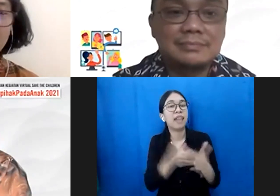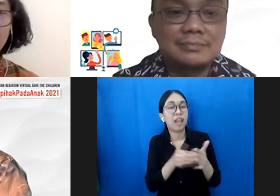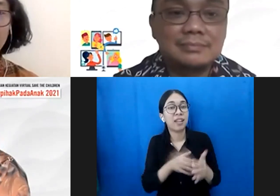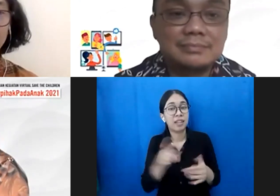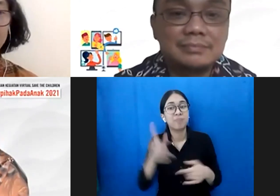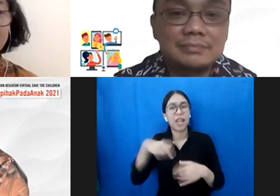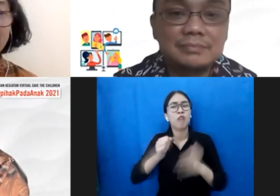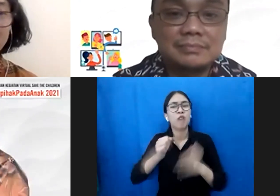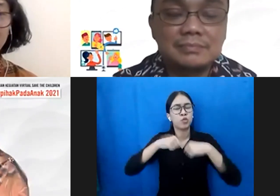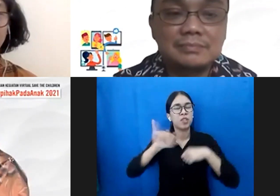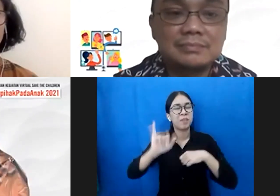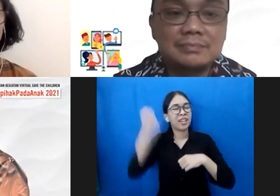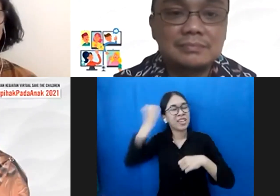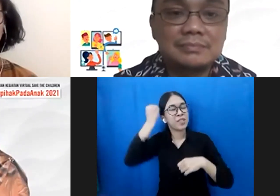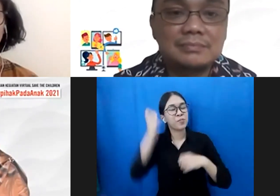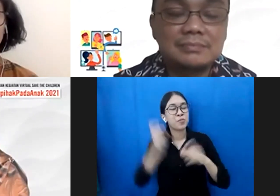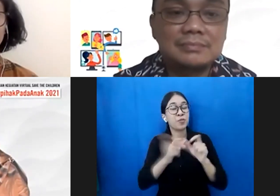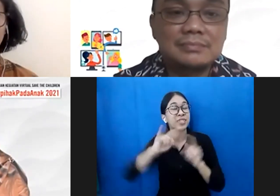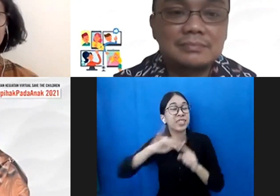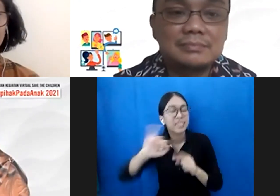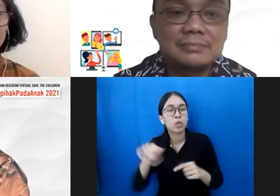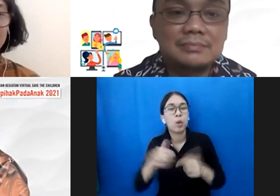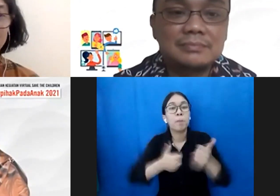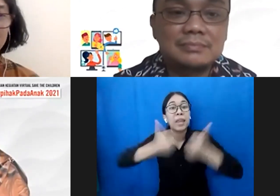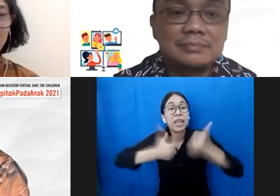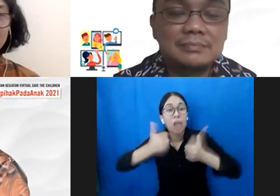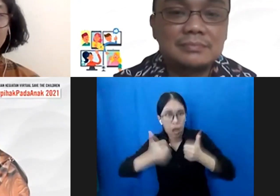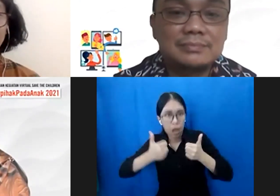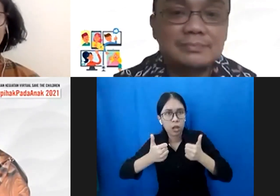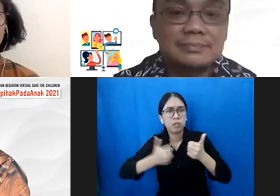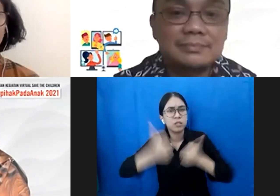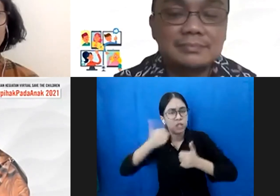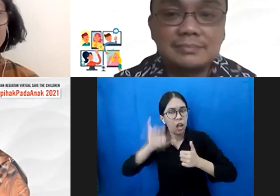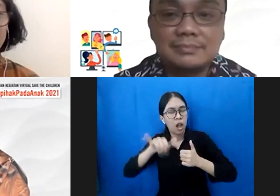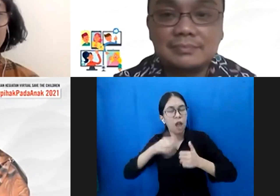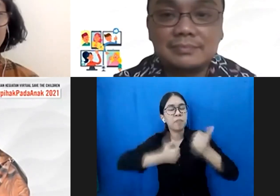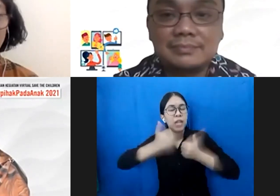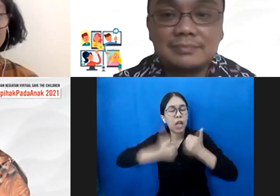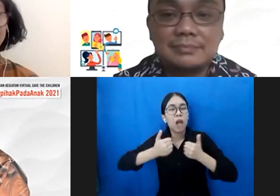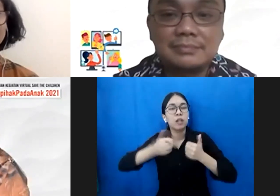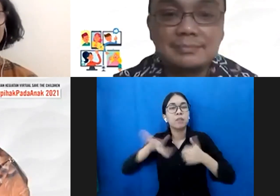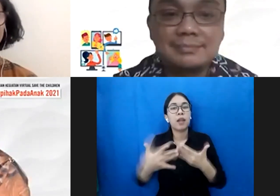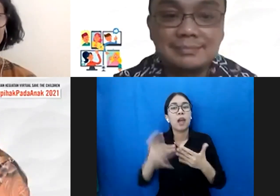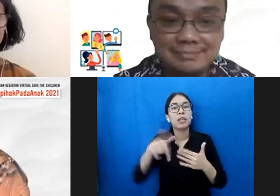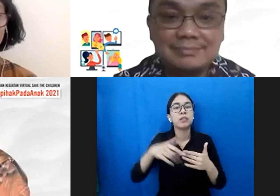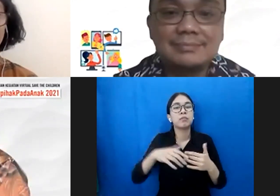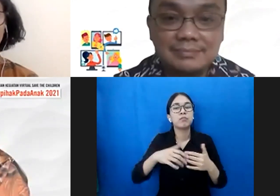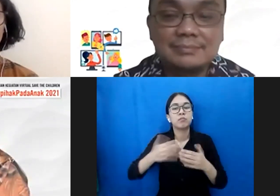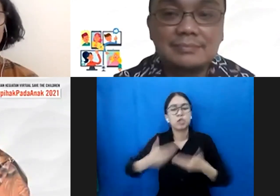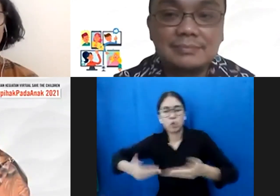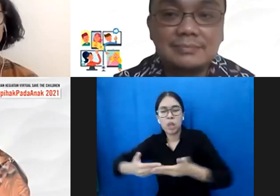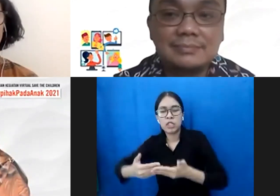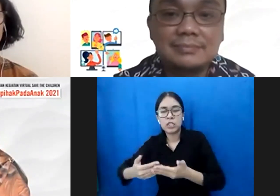Bu Siti, ini pilihan Ibu ya, pilihannya antara kita membuat kondisi menjadi lebih buruk gitu ya,